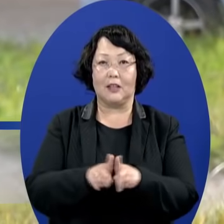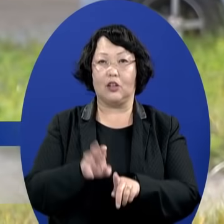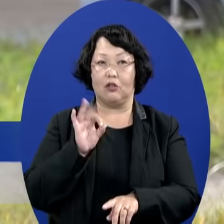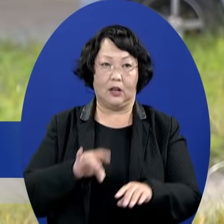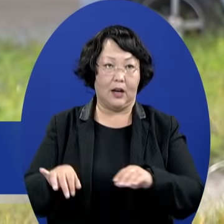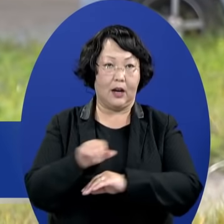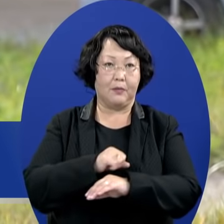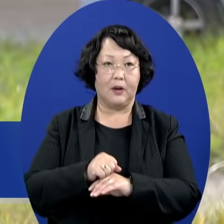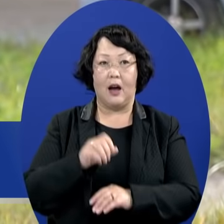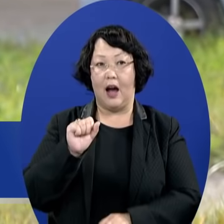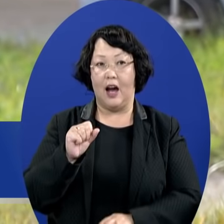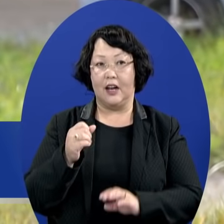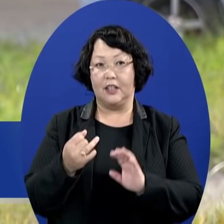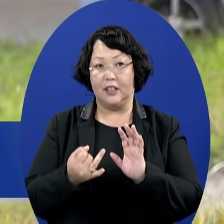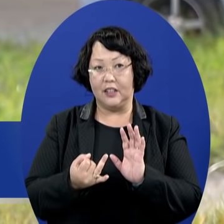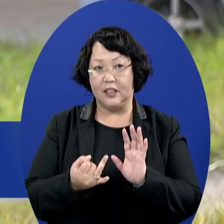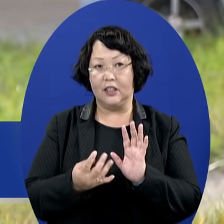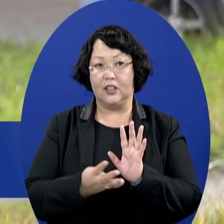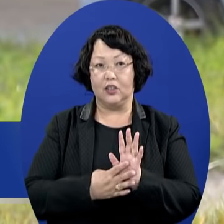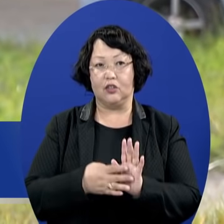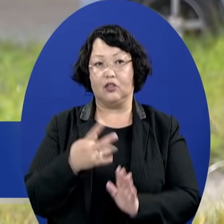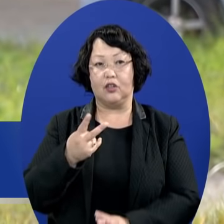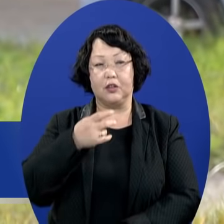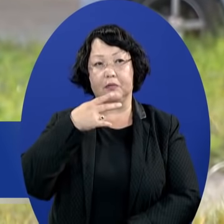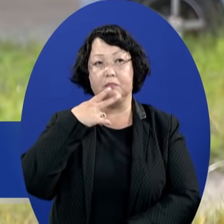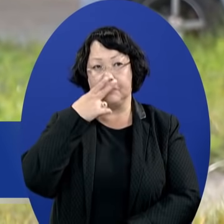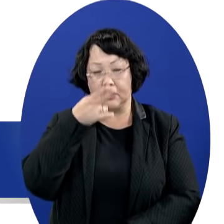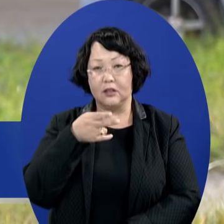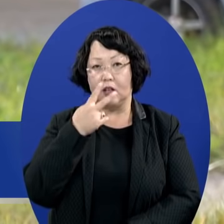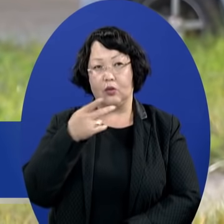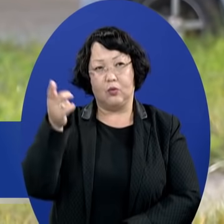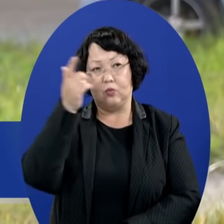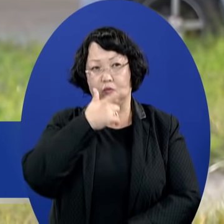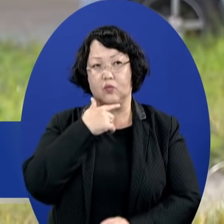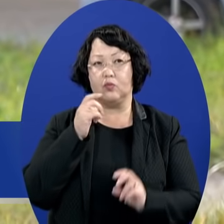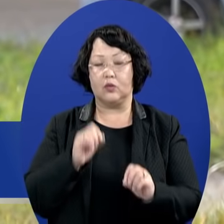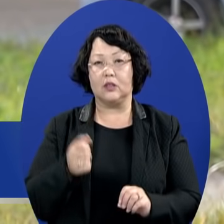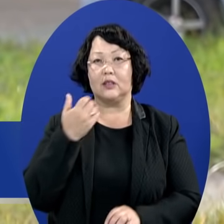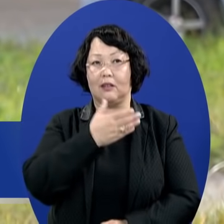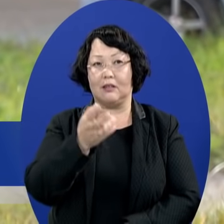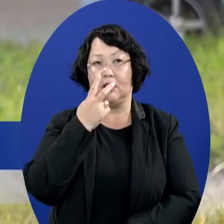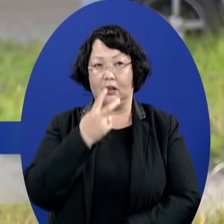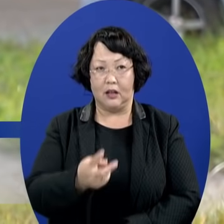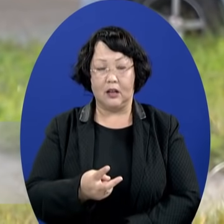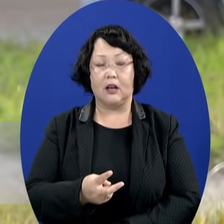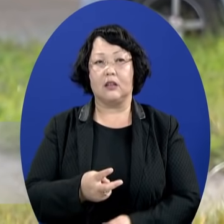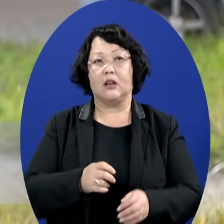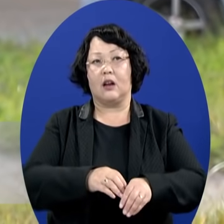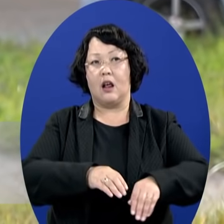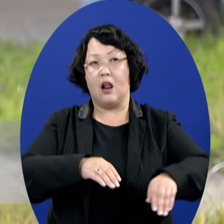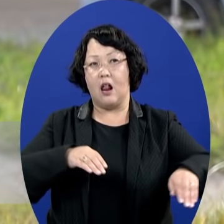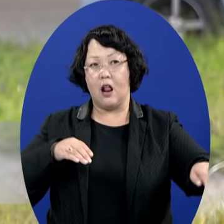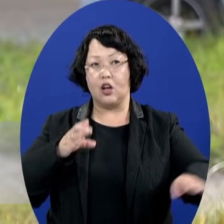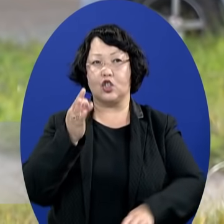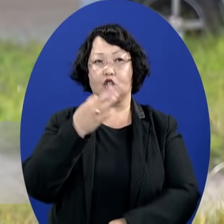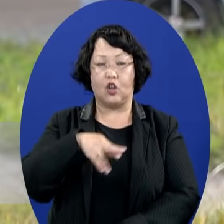ч ихсэн. За 92 одоо бензиний хувьд хамсалт орсон байгаа юм. За та бүхний харж байгаачлаа энэ хүү дараалсан урт очор бол Сод